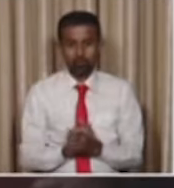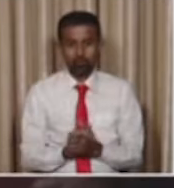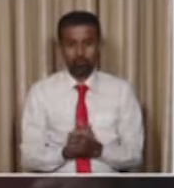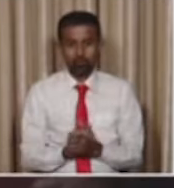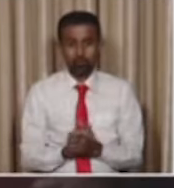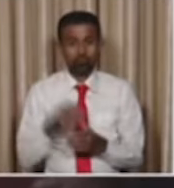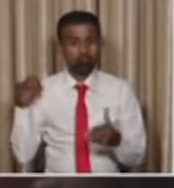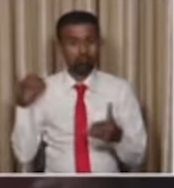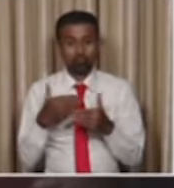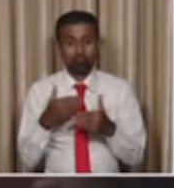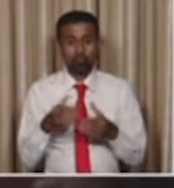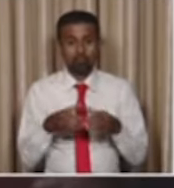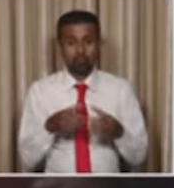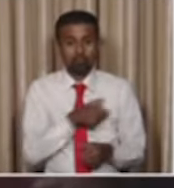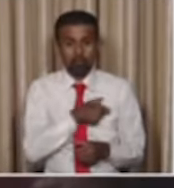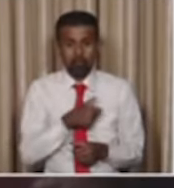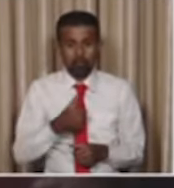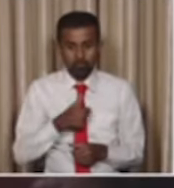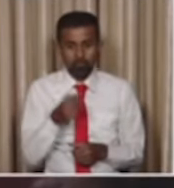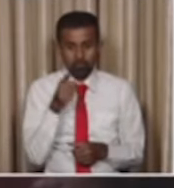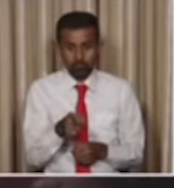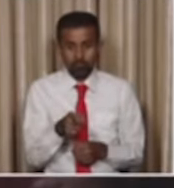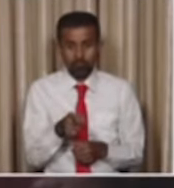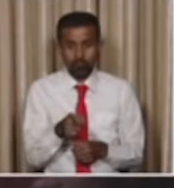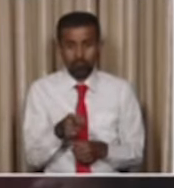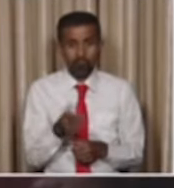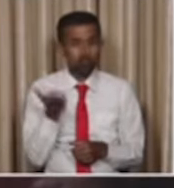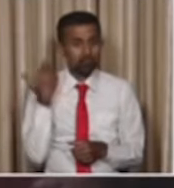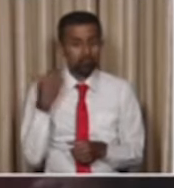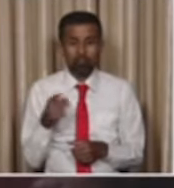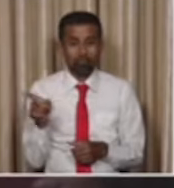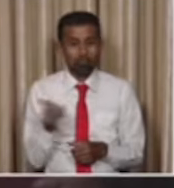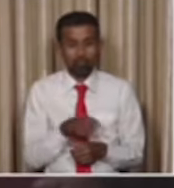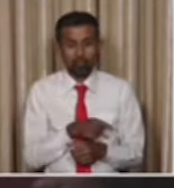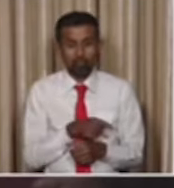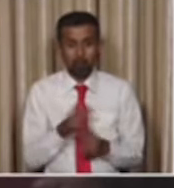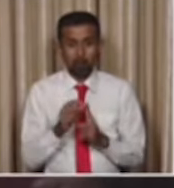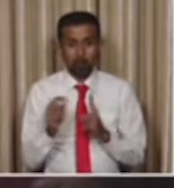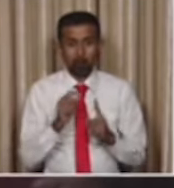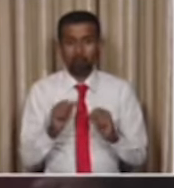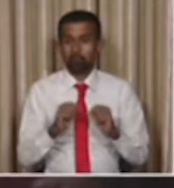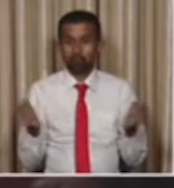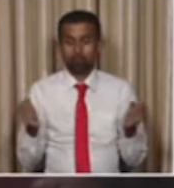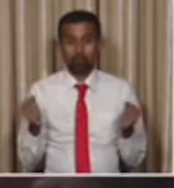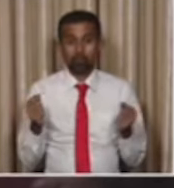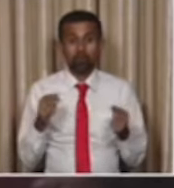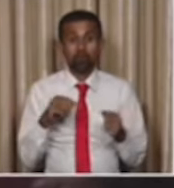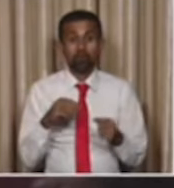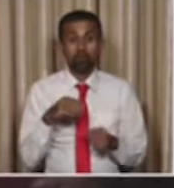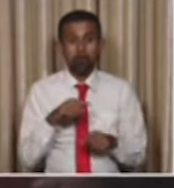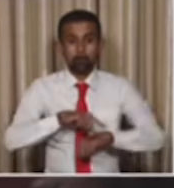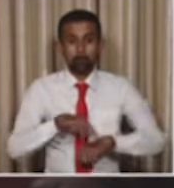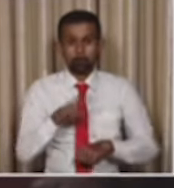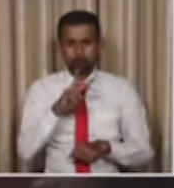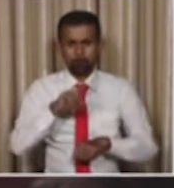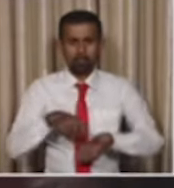එතෙක් මෙතෙක් ඉතිහාස සභානායකතුමා එකඟ වෙනවා ඇති කිසි දවසක මන්ත්‍රීවරු නැහැ කියලා සභාවක් පැය